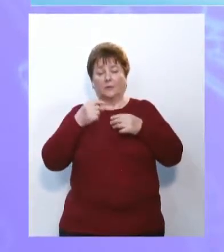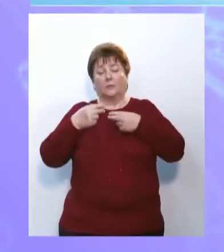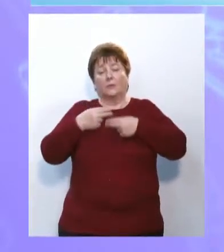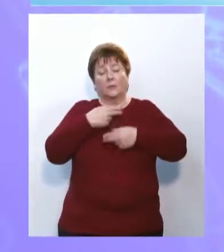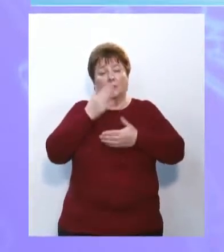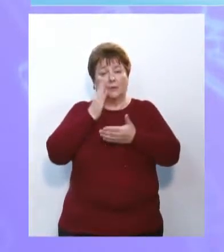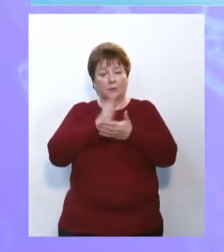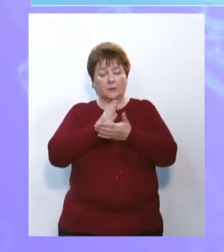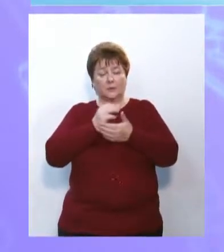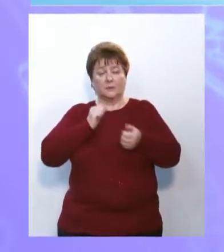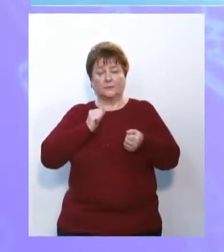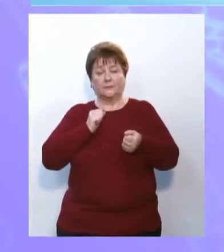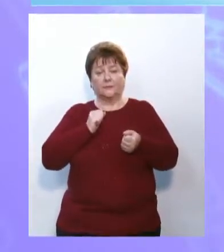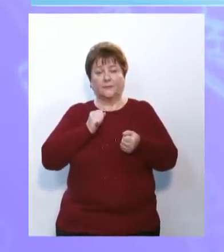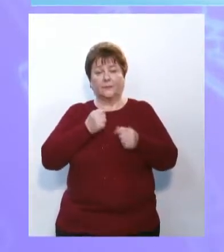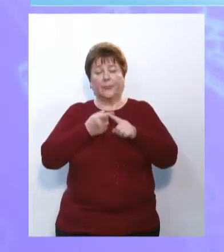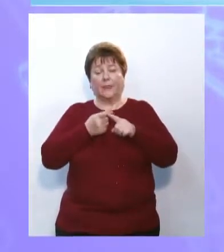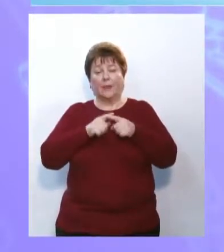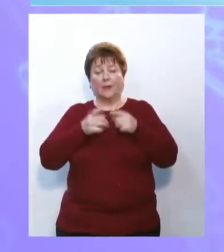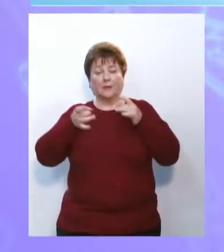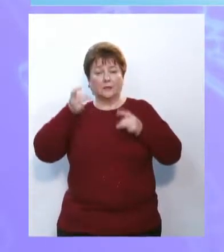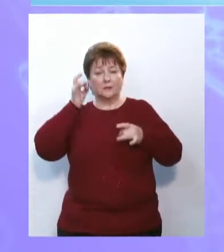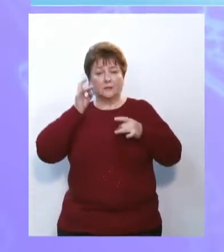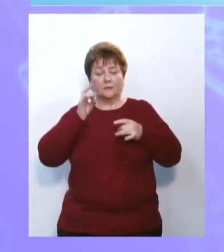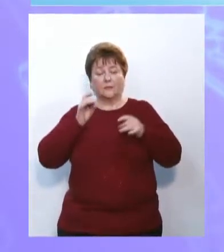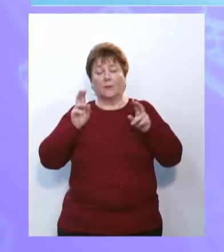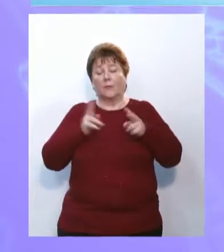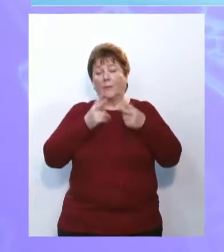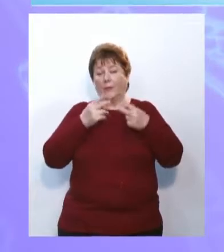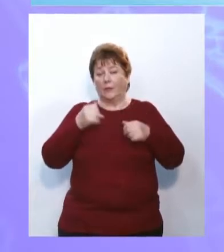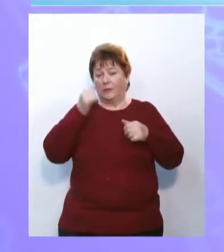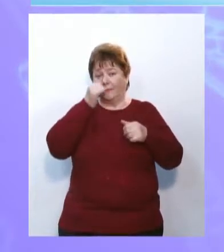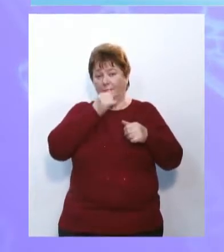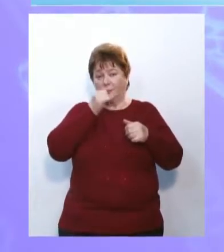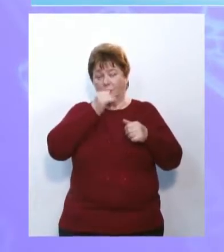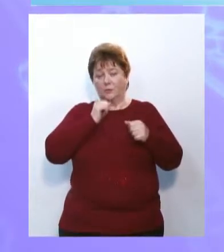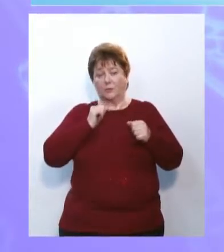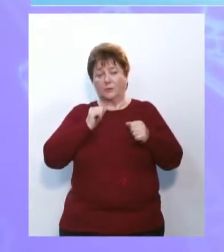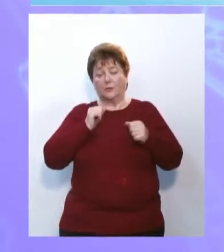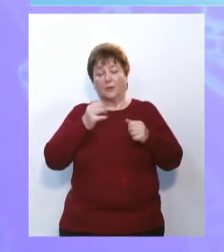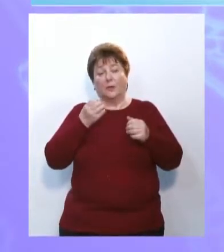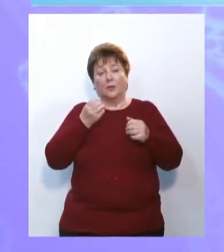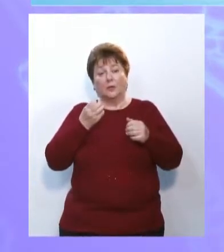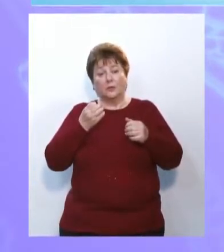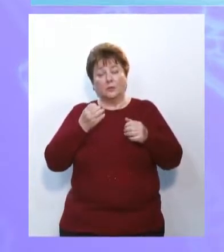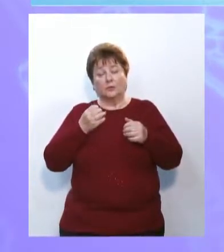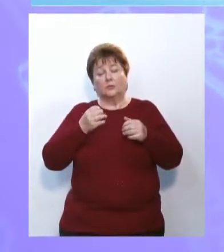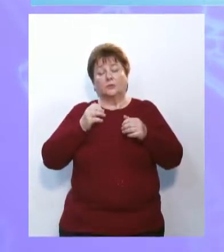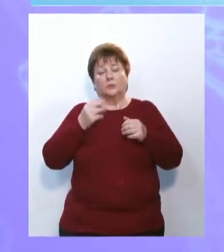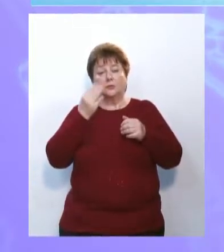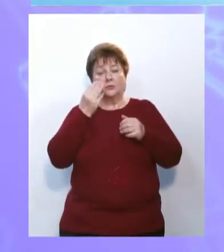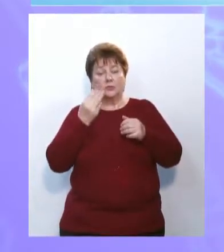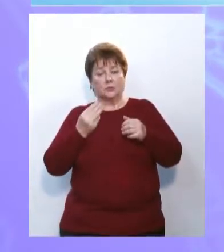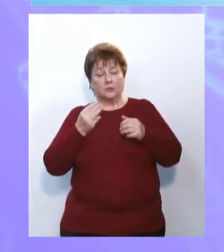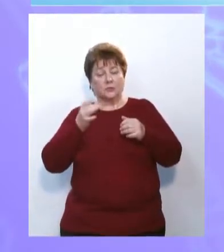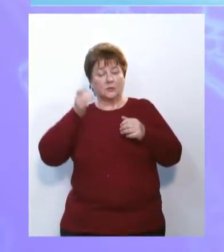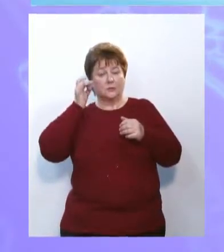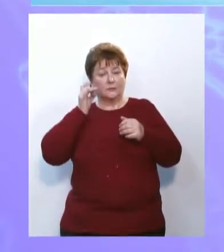преграда. Этот звук не поется. А еще звук Щ